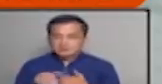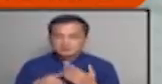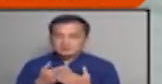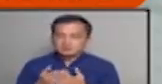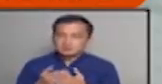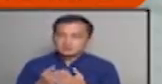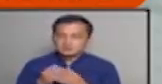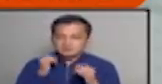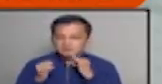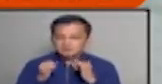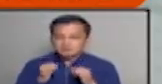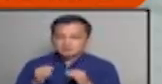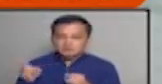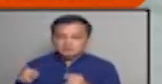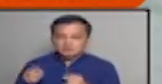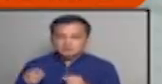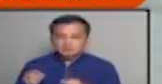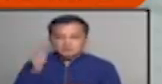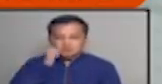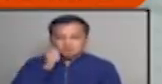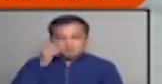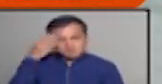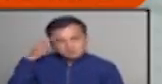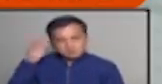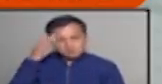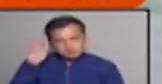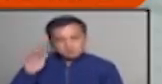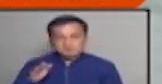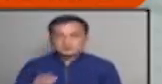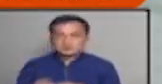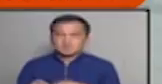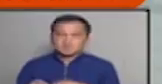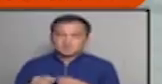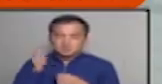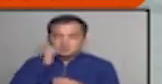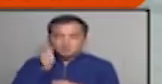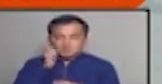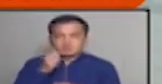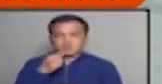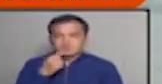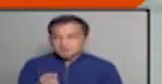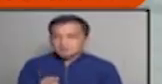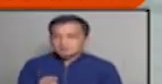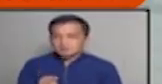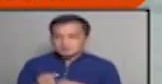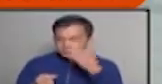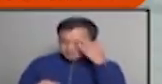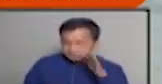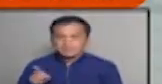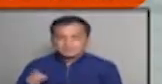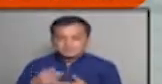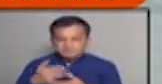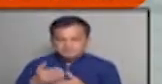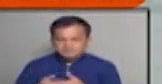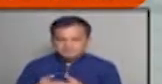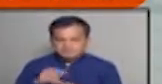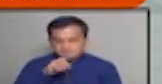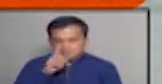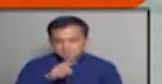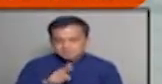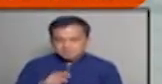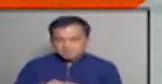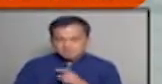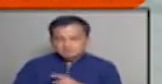ng interview natin, lagi siyang walang alam. Lagi niya sinasabi niya, hindi niya alam yung nangyari. Tinatanong nga natin